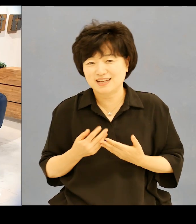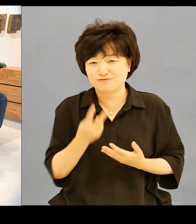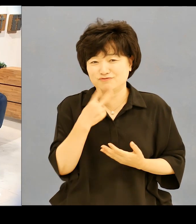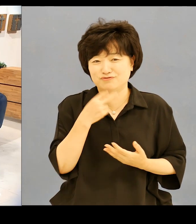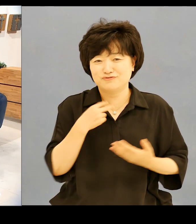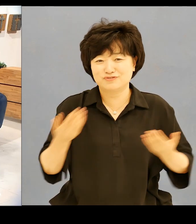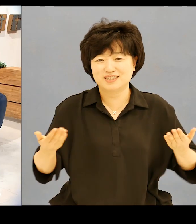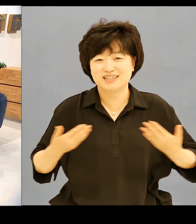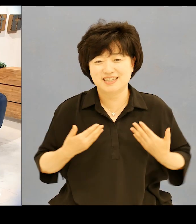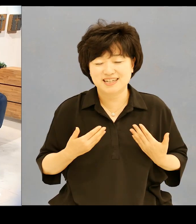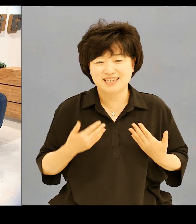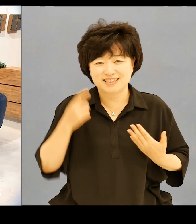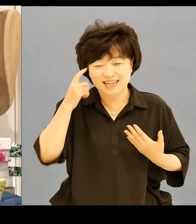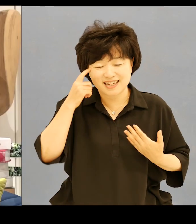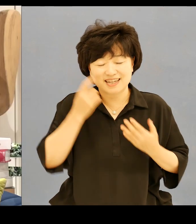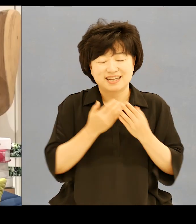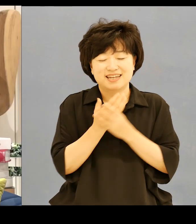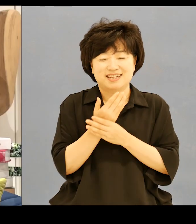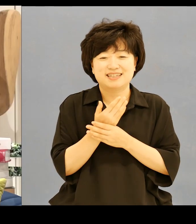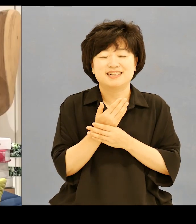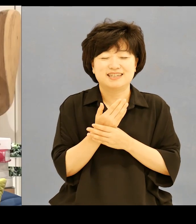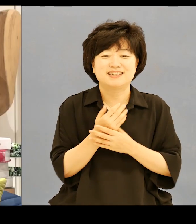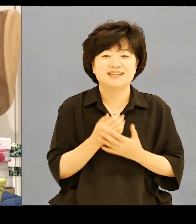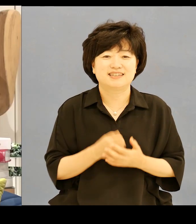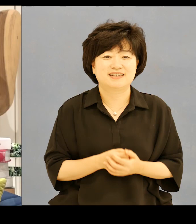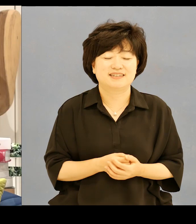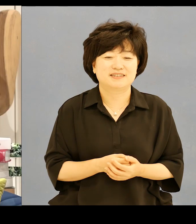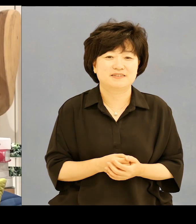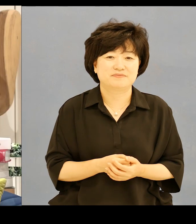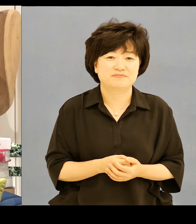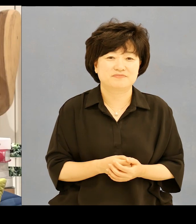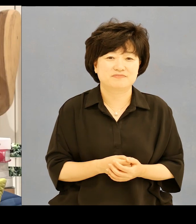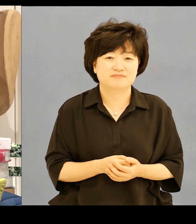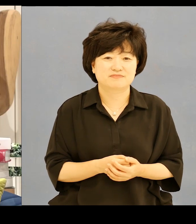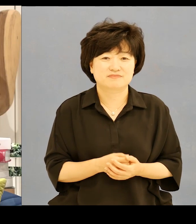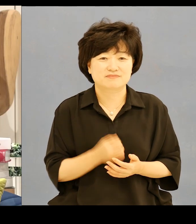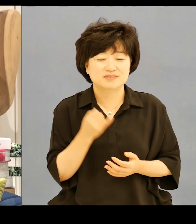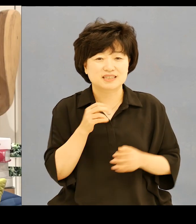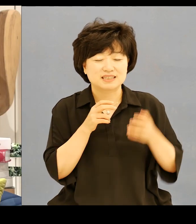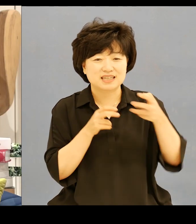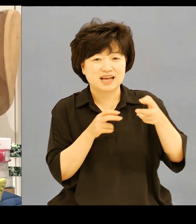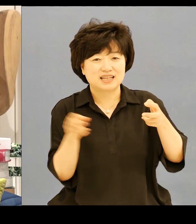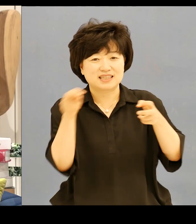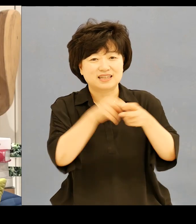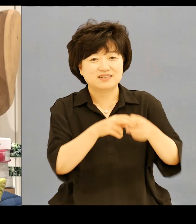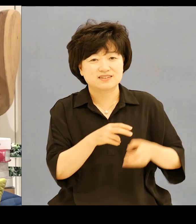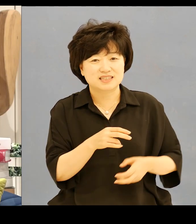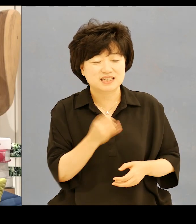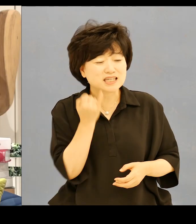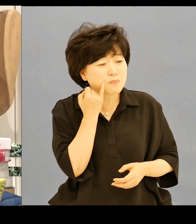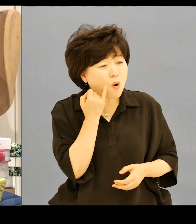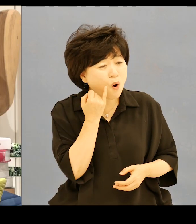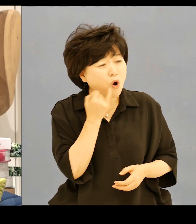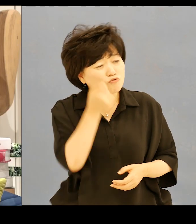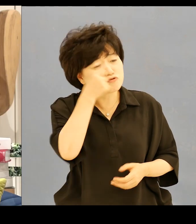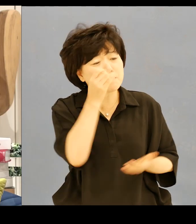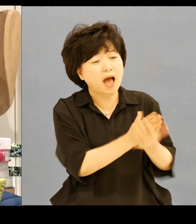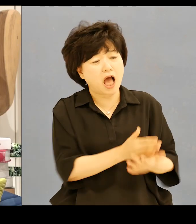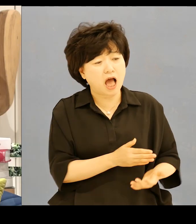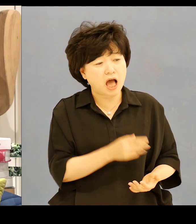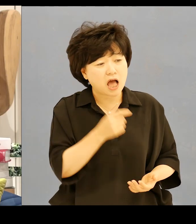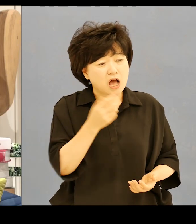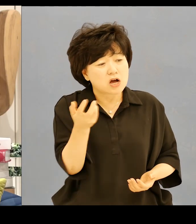들더라고요. 아, 그때도 근데 막 차에 타면서도 막 이모 왜 울어 울지 마 울면 아파